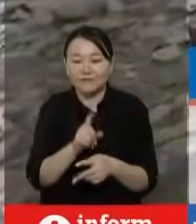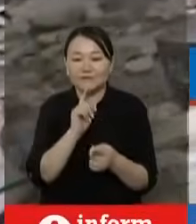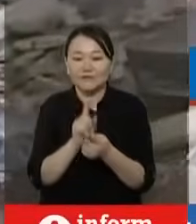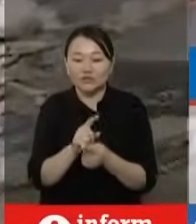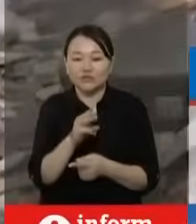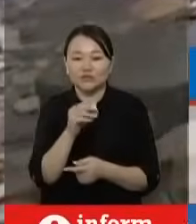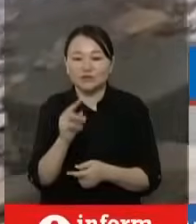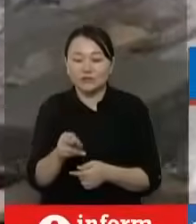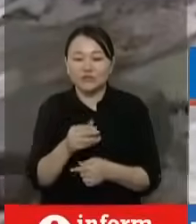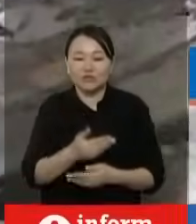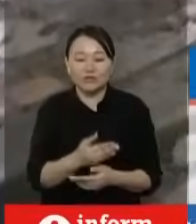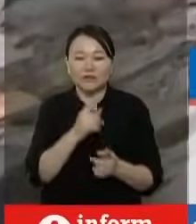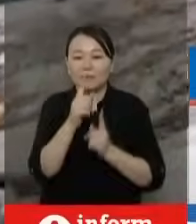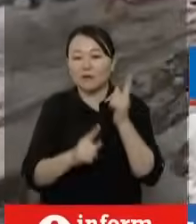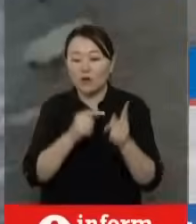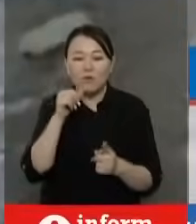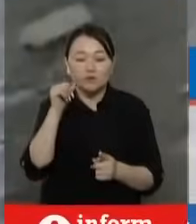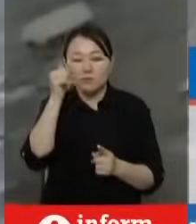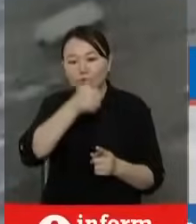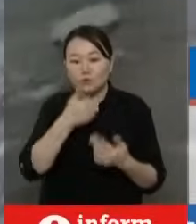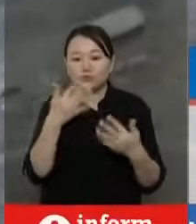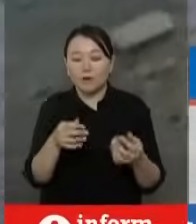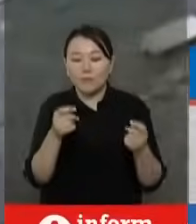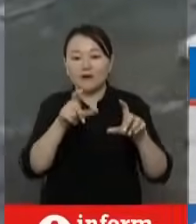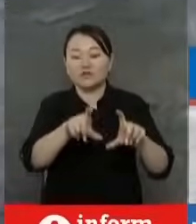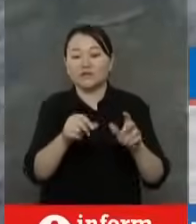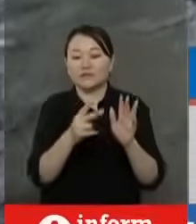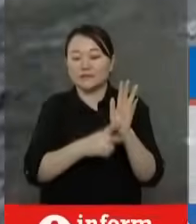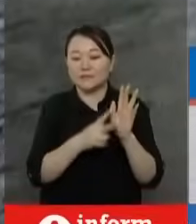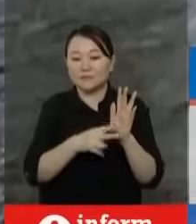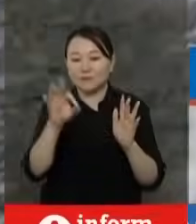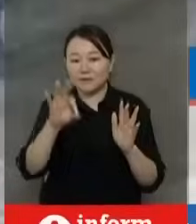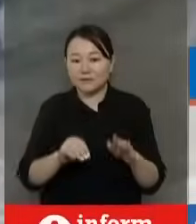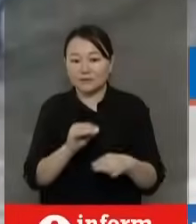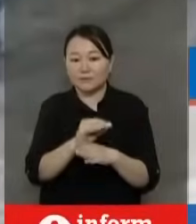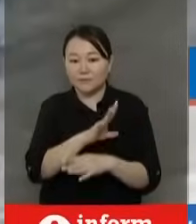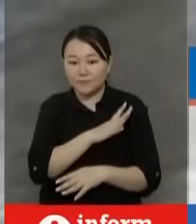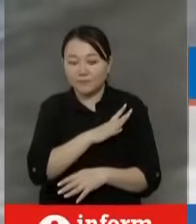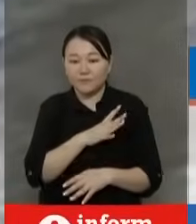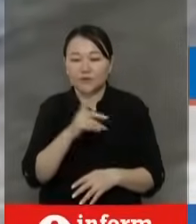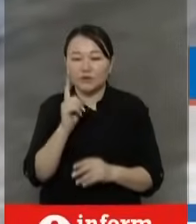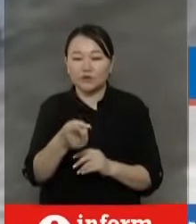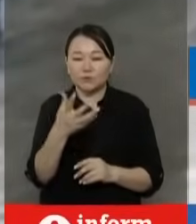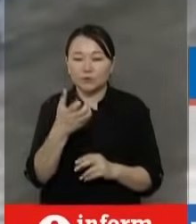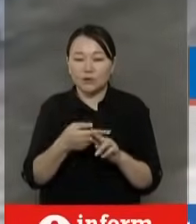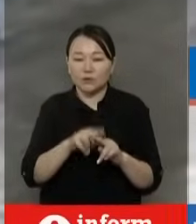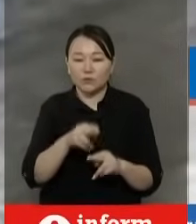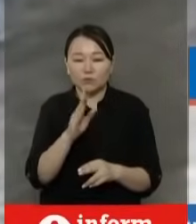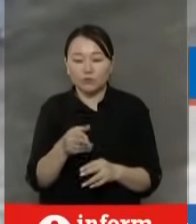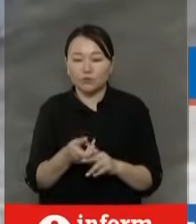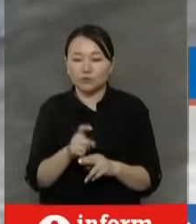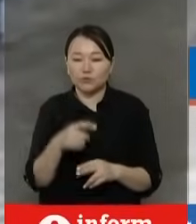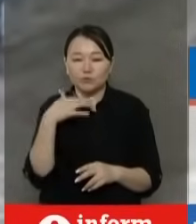штыки. Жителям Темиртау, к примеру, в прошлом году уже повышали тариф на 70%. 1500 – это будет очень